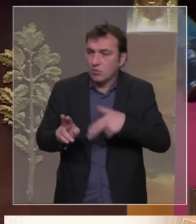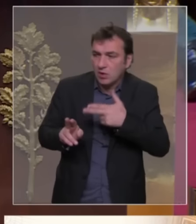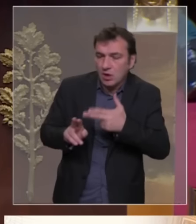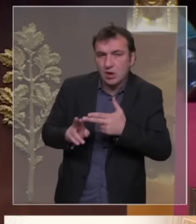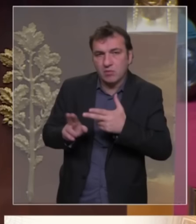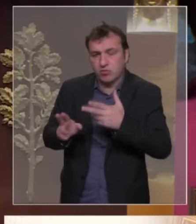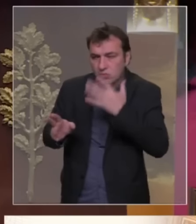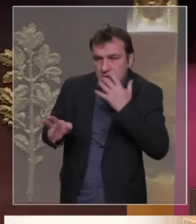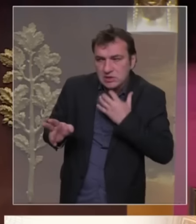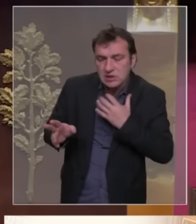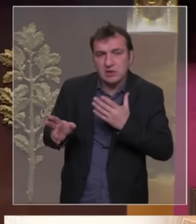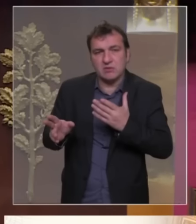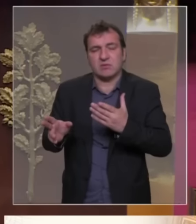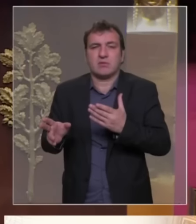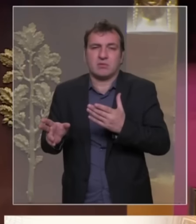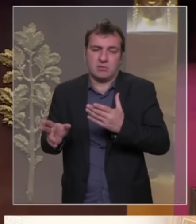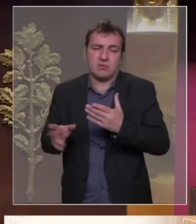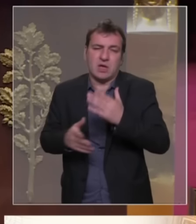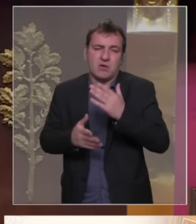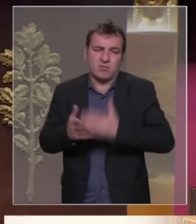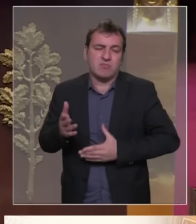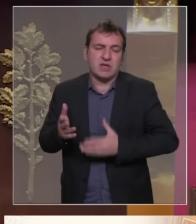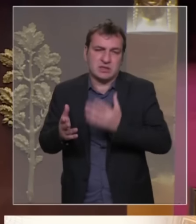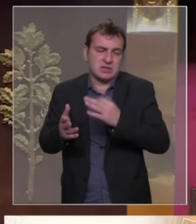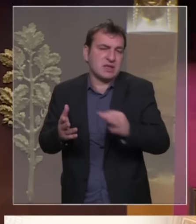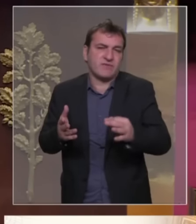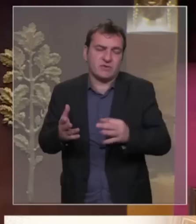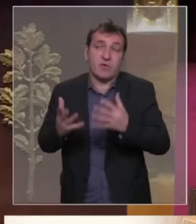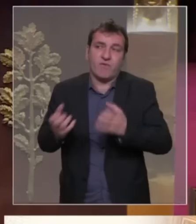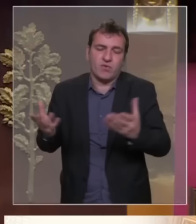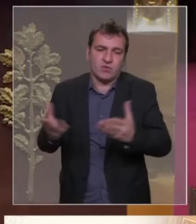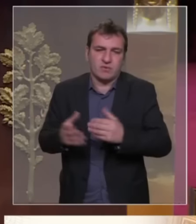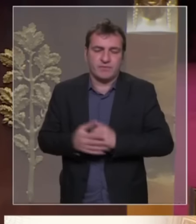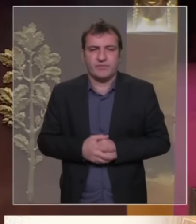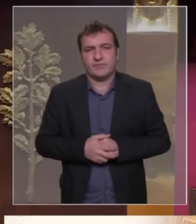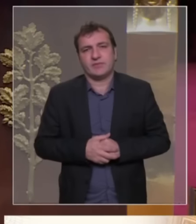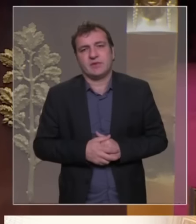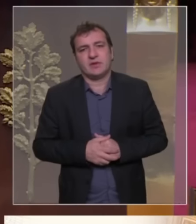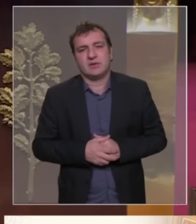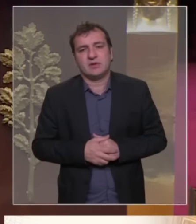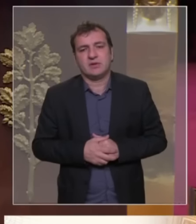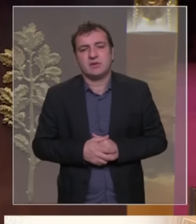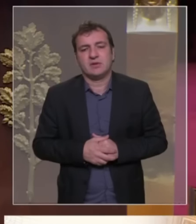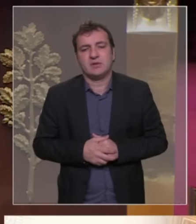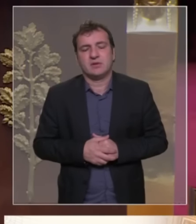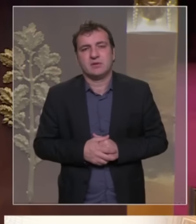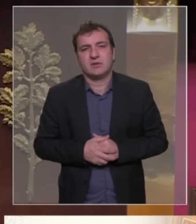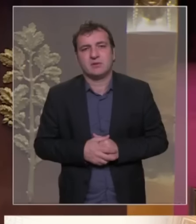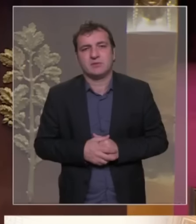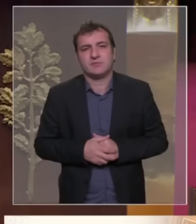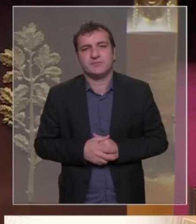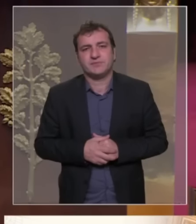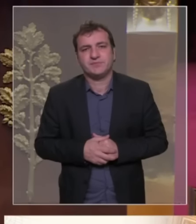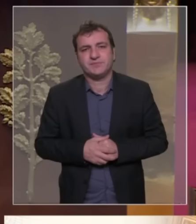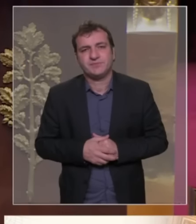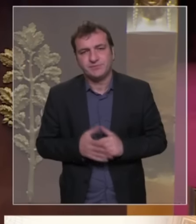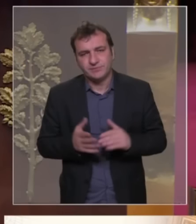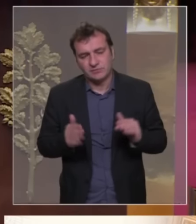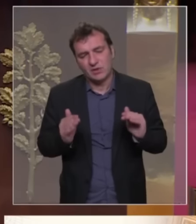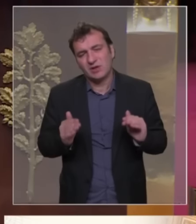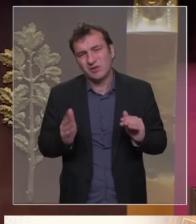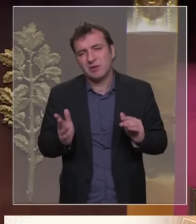sérieusement, à une partie des défis de notre pays. Il me reste, si vous me le permettez, à mentionner